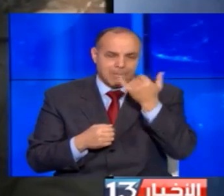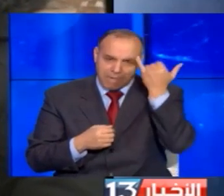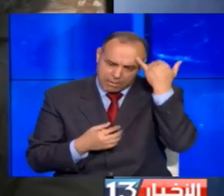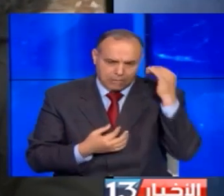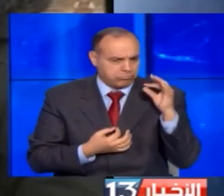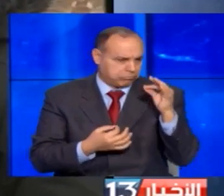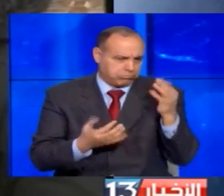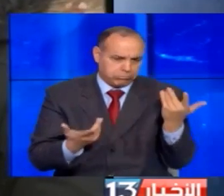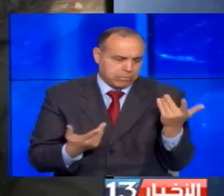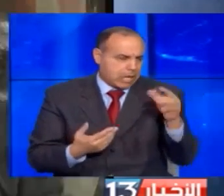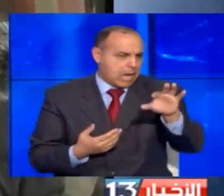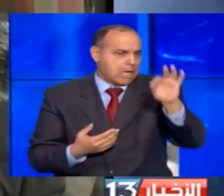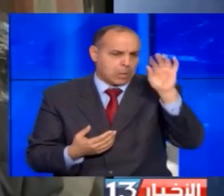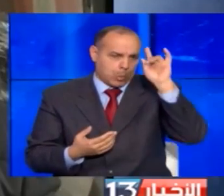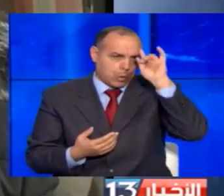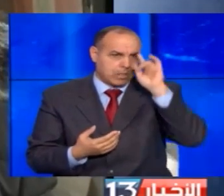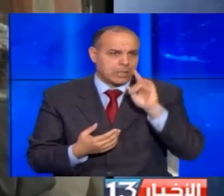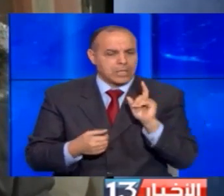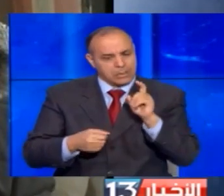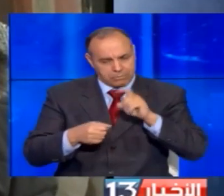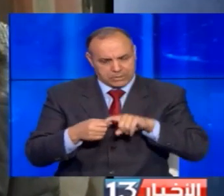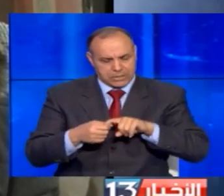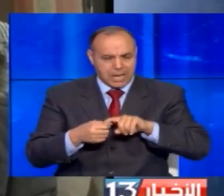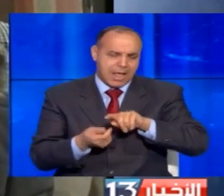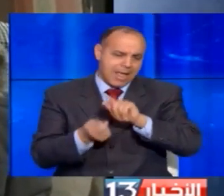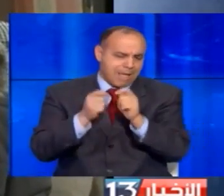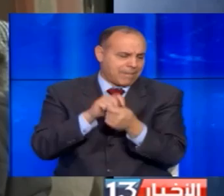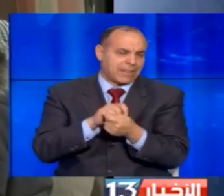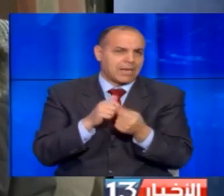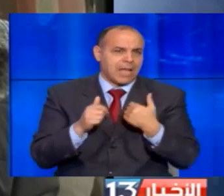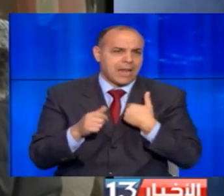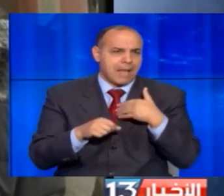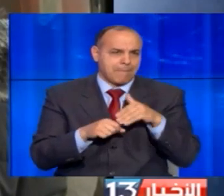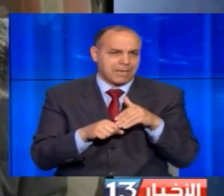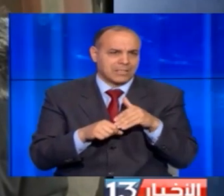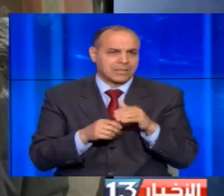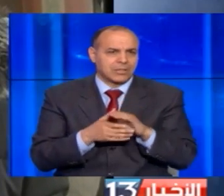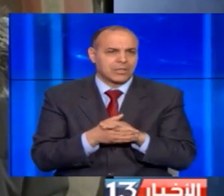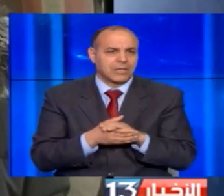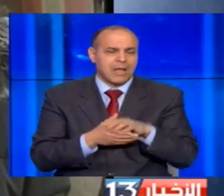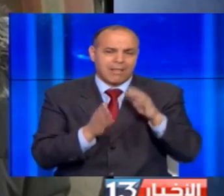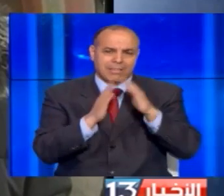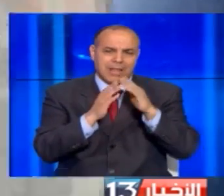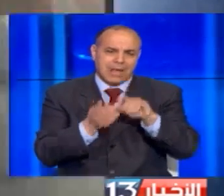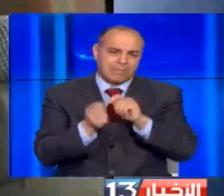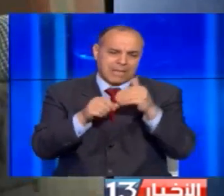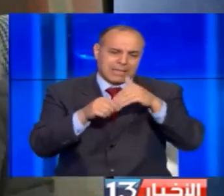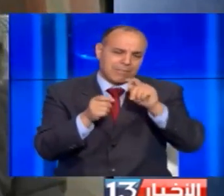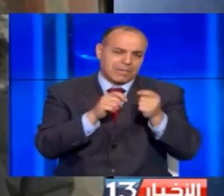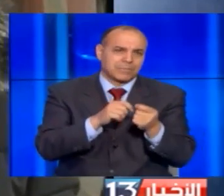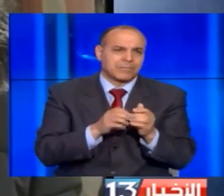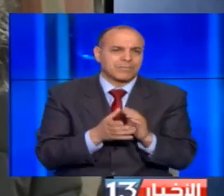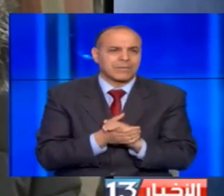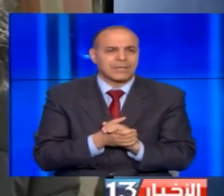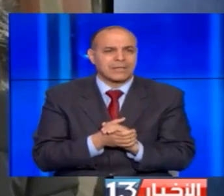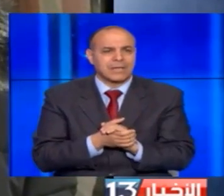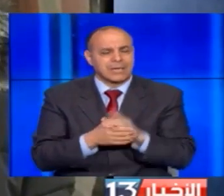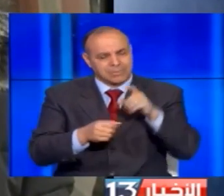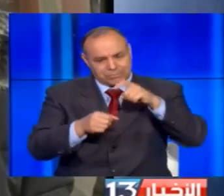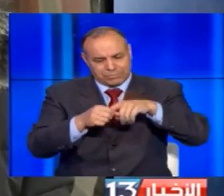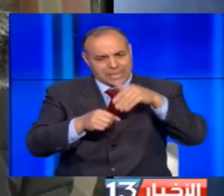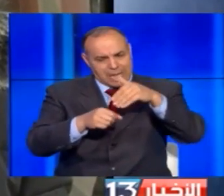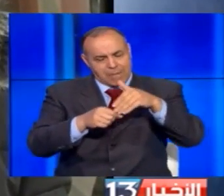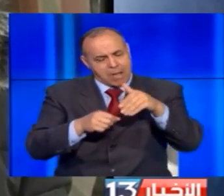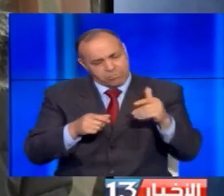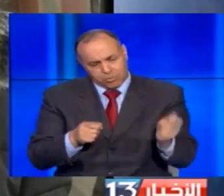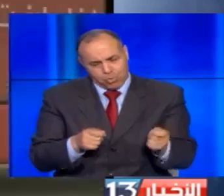معناها ويختار. كنت مسجل وعملت تحيين، عملت تحيين بدلت للمقر الانتخابي، يعني مصر باش نشارك في العملية